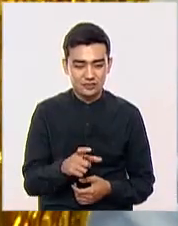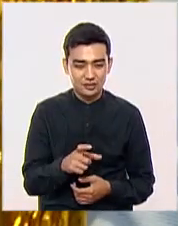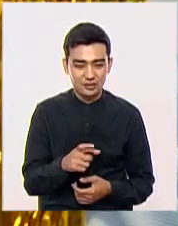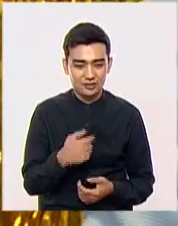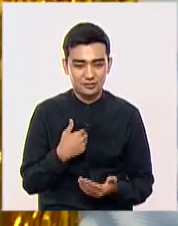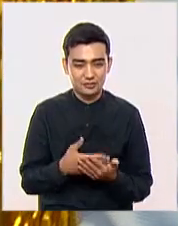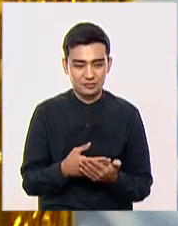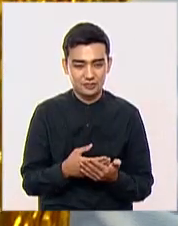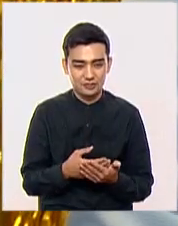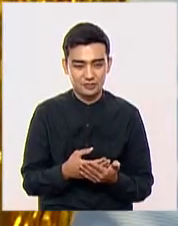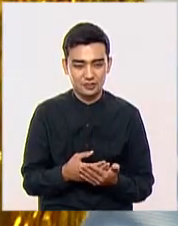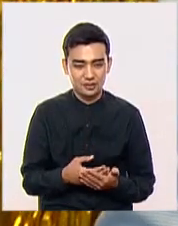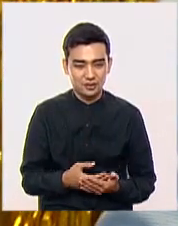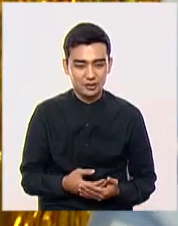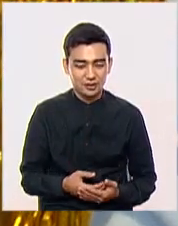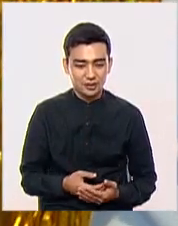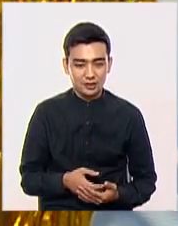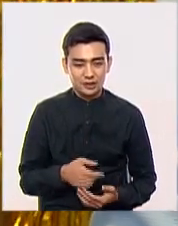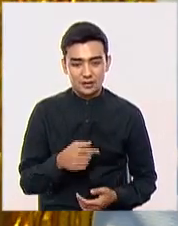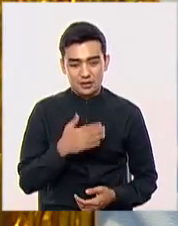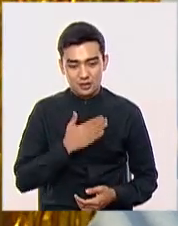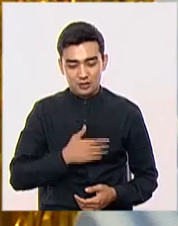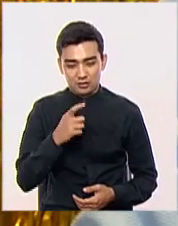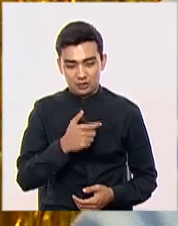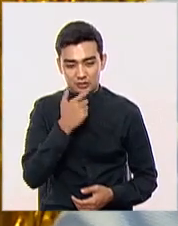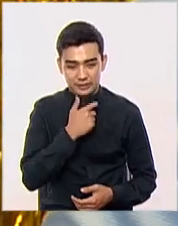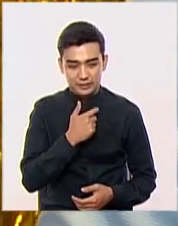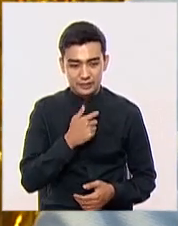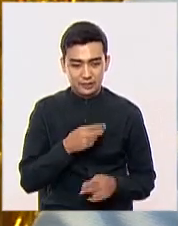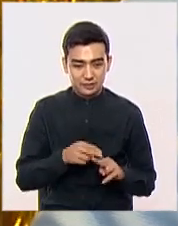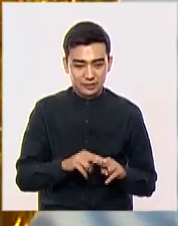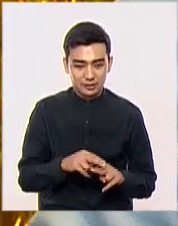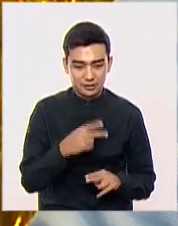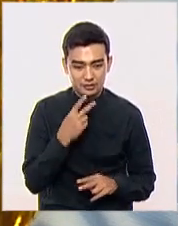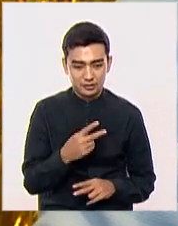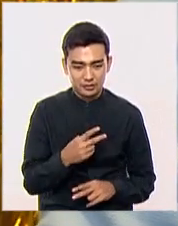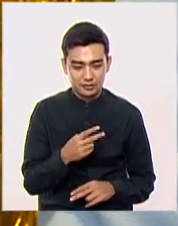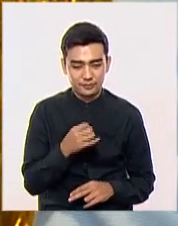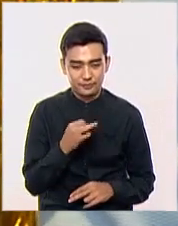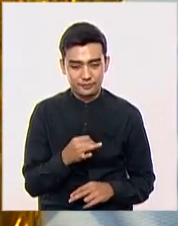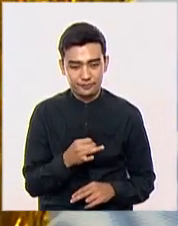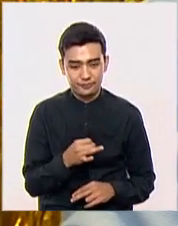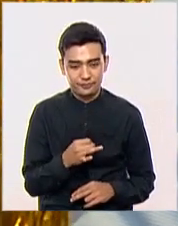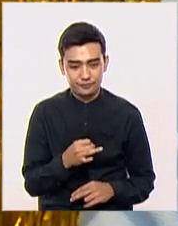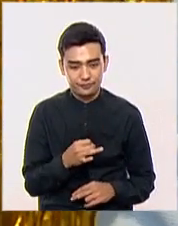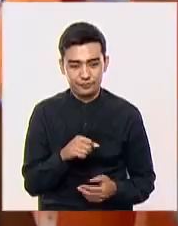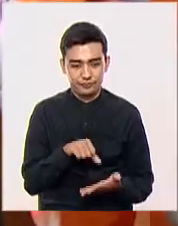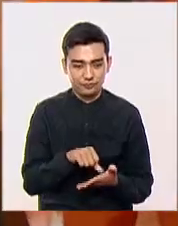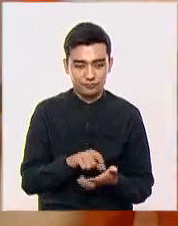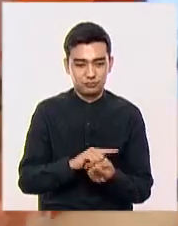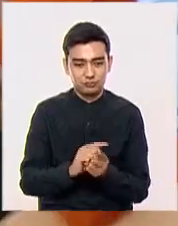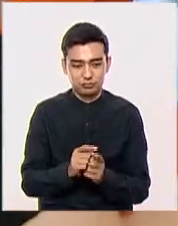так, не очень порядочного, этот человек в силу сложившихся обстоятельств превращается в нормального